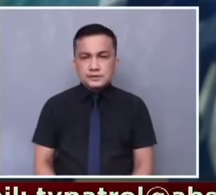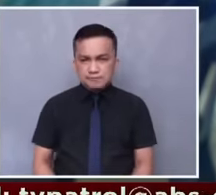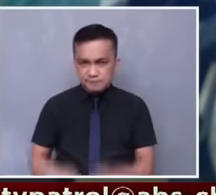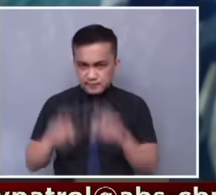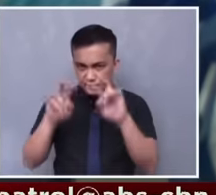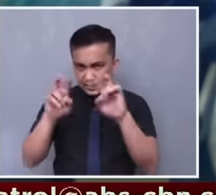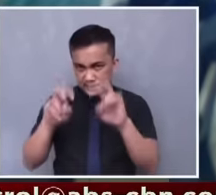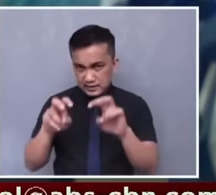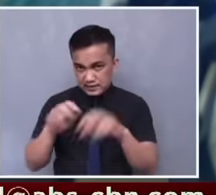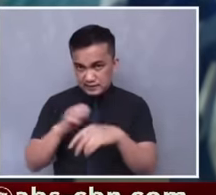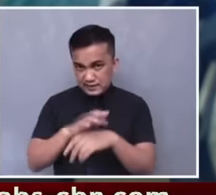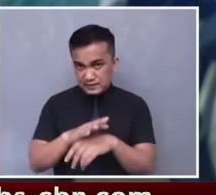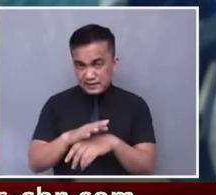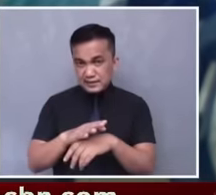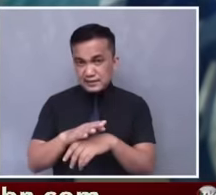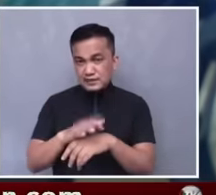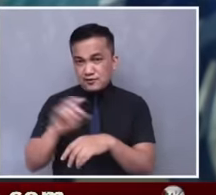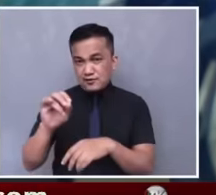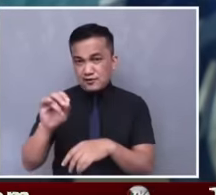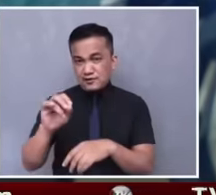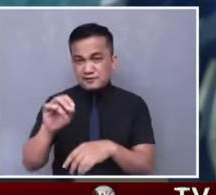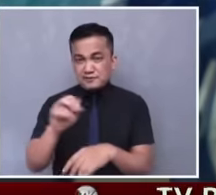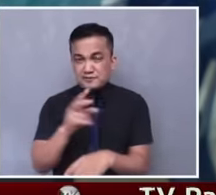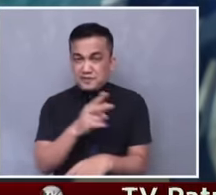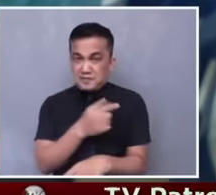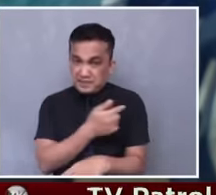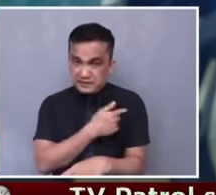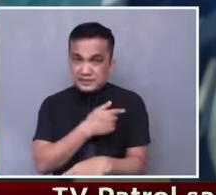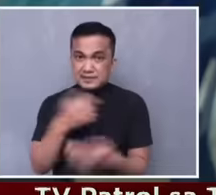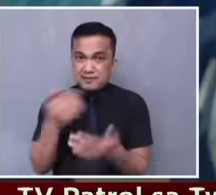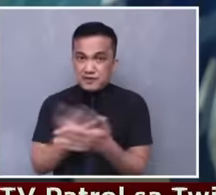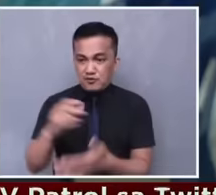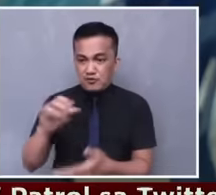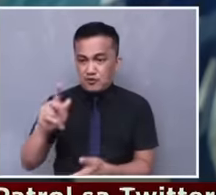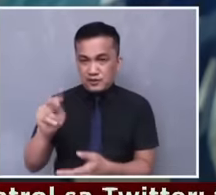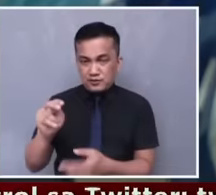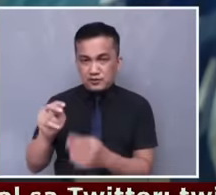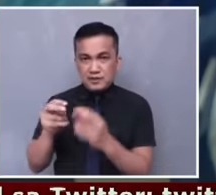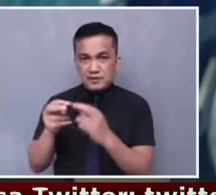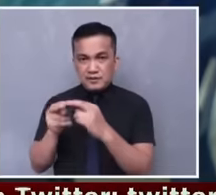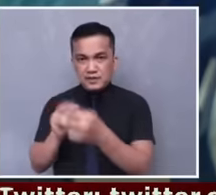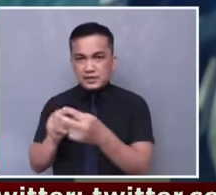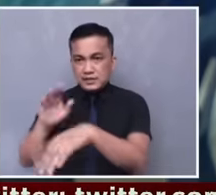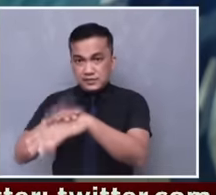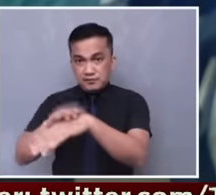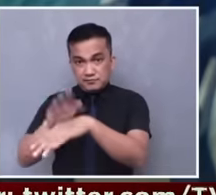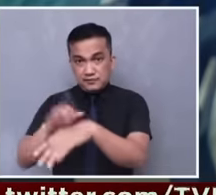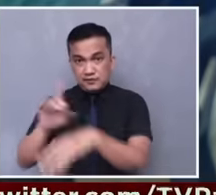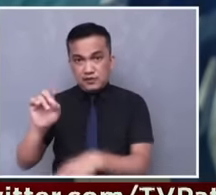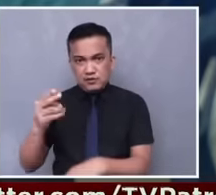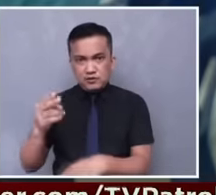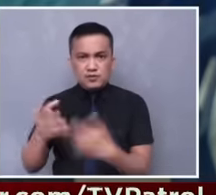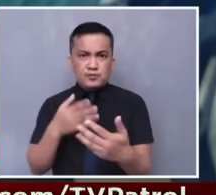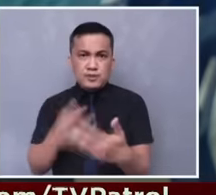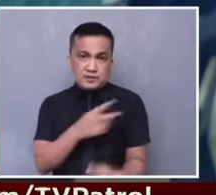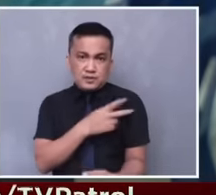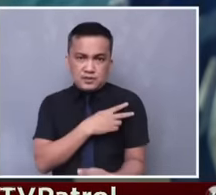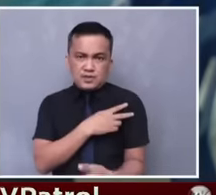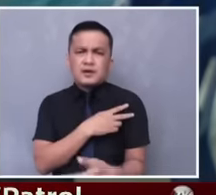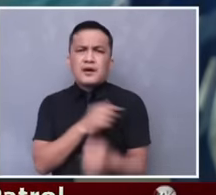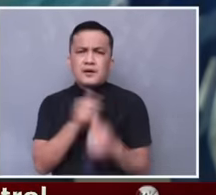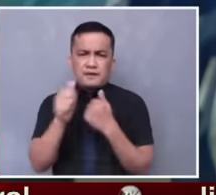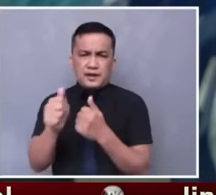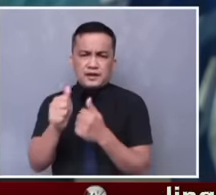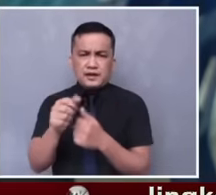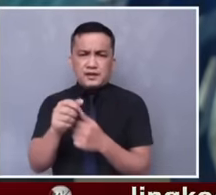vaccine sa bagong Omicron variant. Kaya paalala ng DOH, kahit bakunado na, patuloy pa rin sumunod sa minimum health protocols tulad